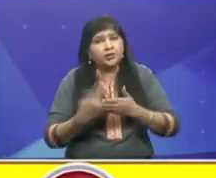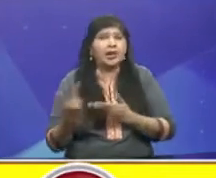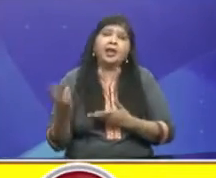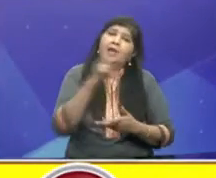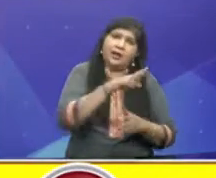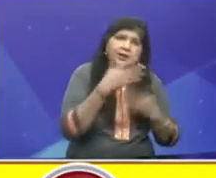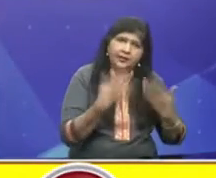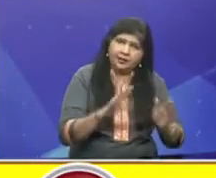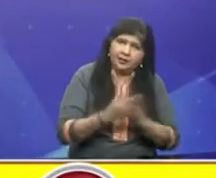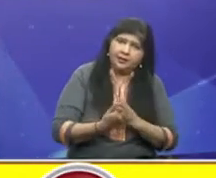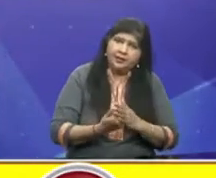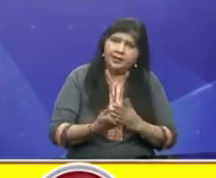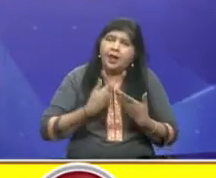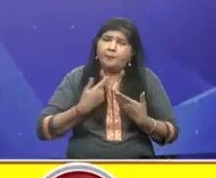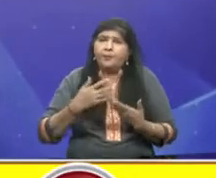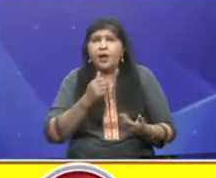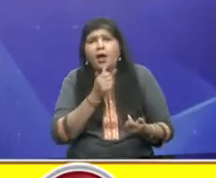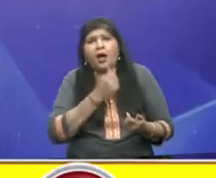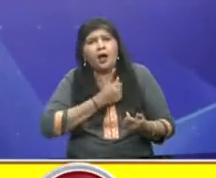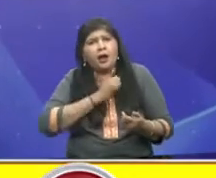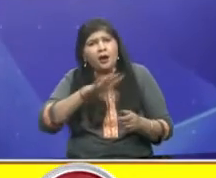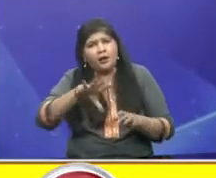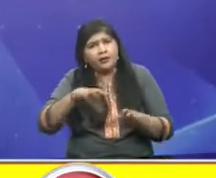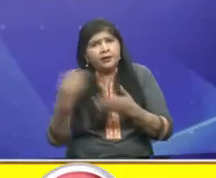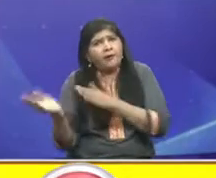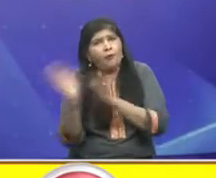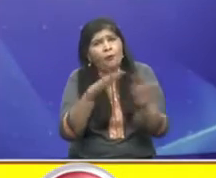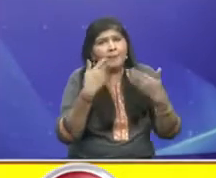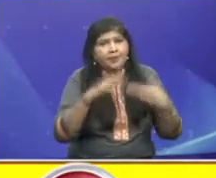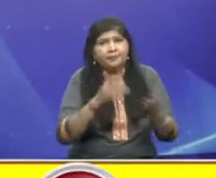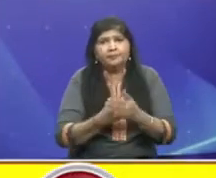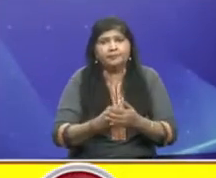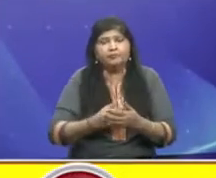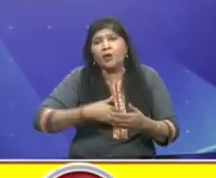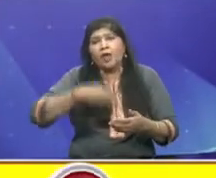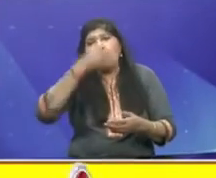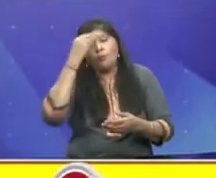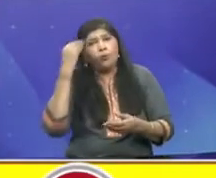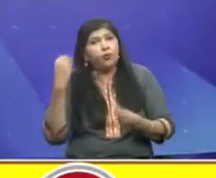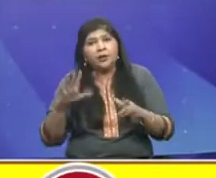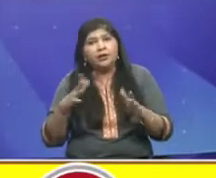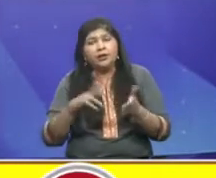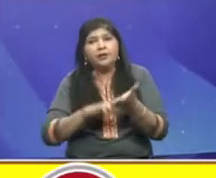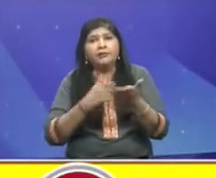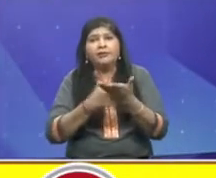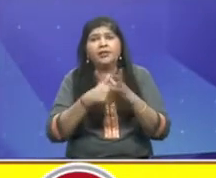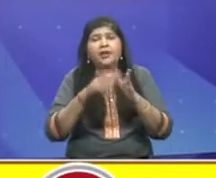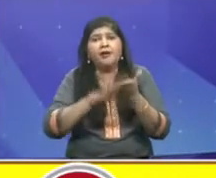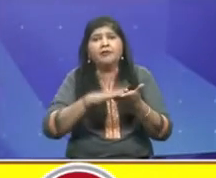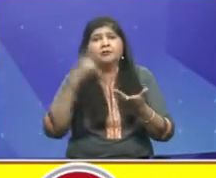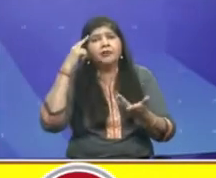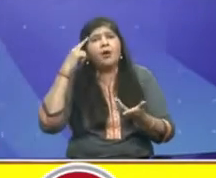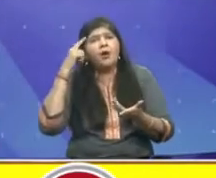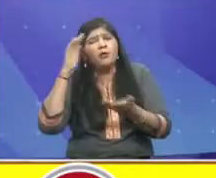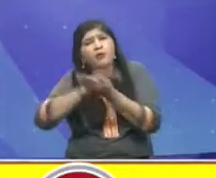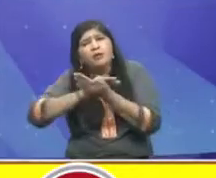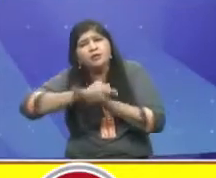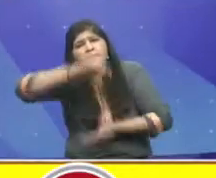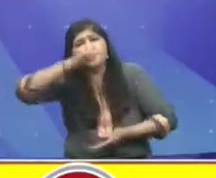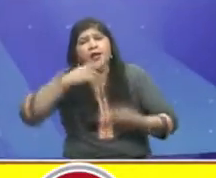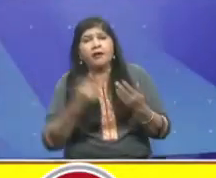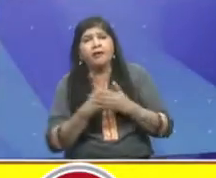गई, अपने देश वापस तो गई, लेकिन वो कभी भी वृंदावन को भूल नहीं पाई।